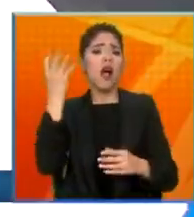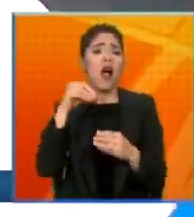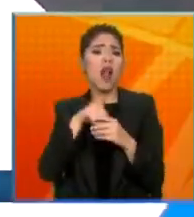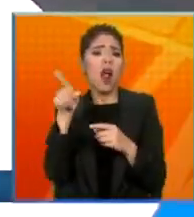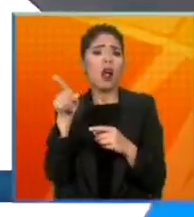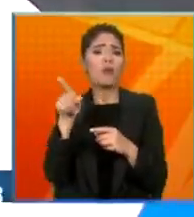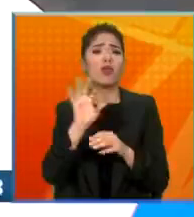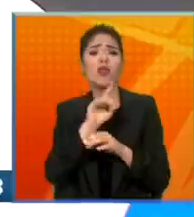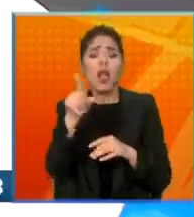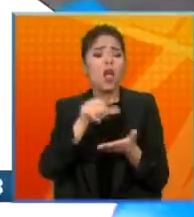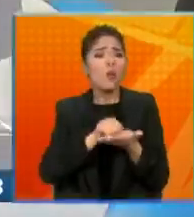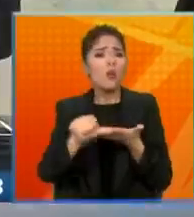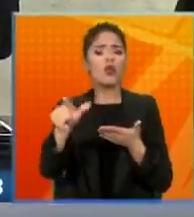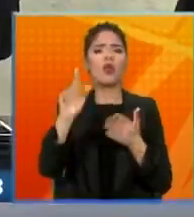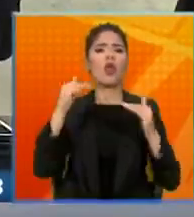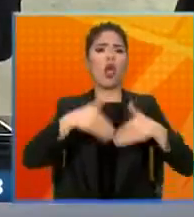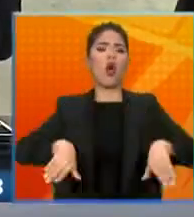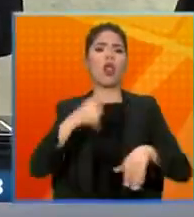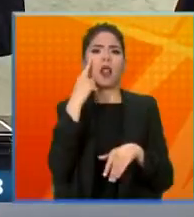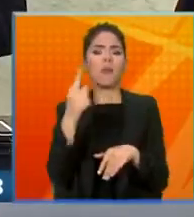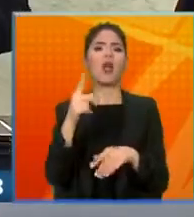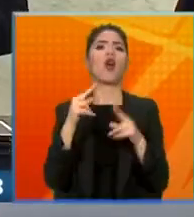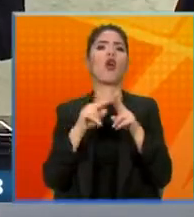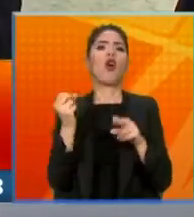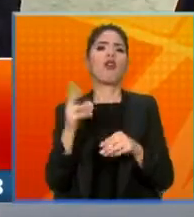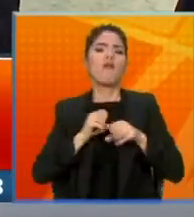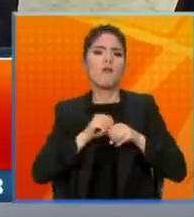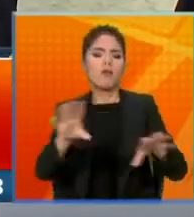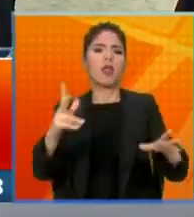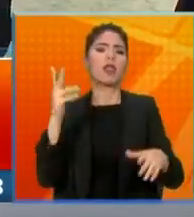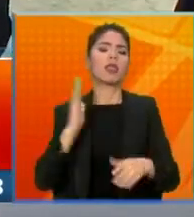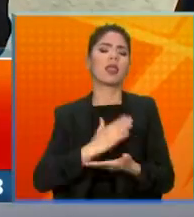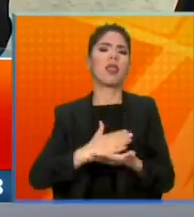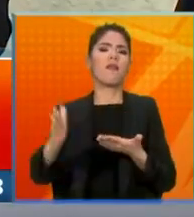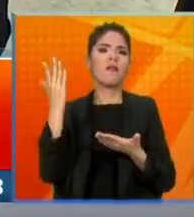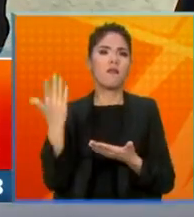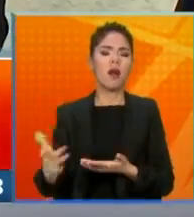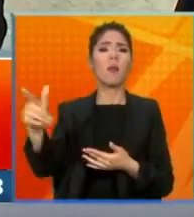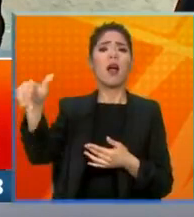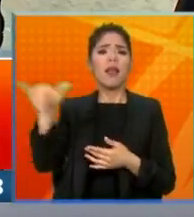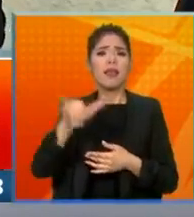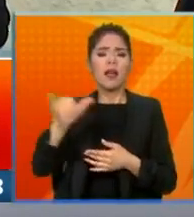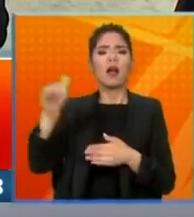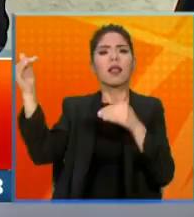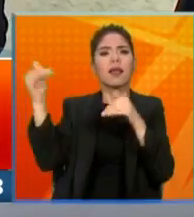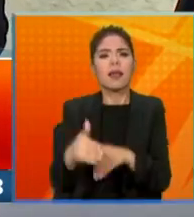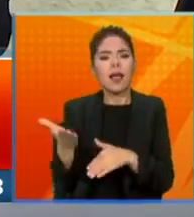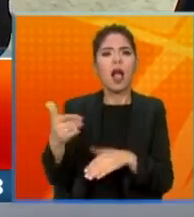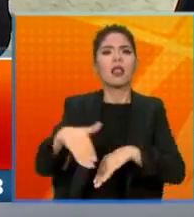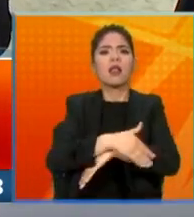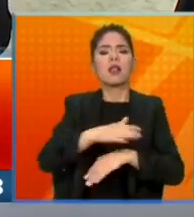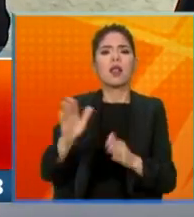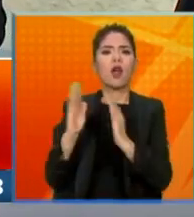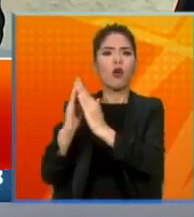alarmda ama tüm önlemlere rağmen ölümcül virüs yayılmaya devam ediyor. Hatta yanı başımıza kadar da geldi. Sınır